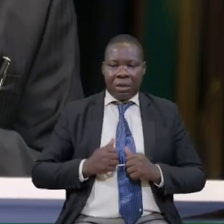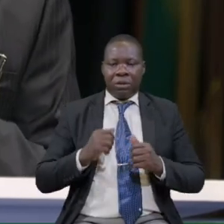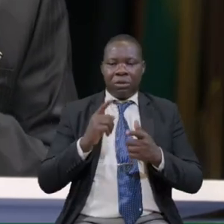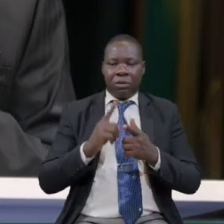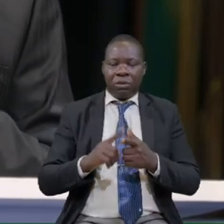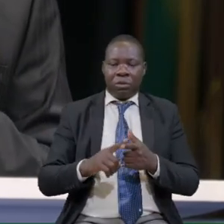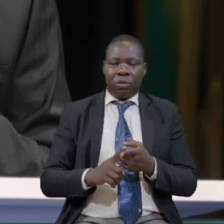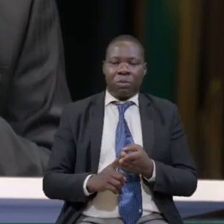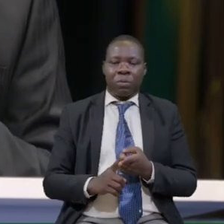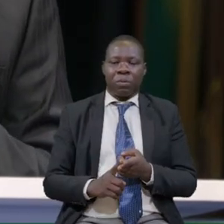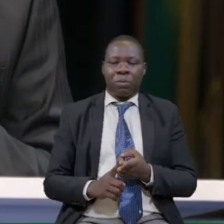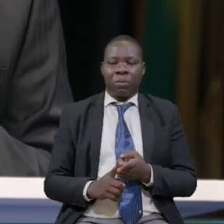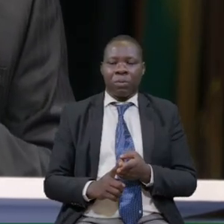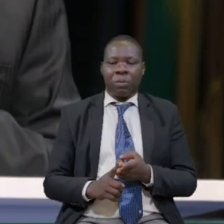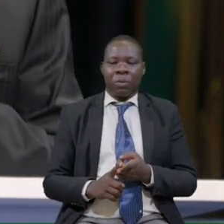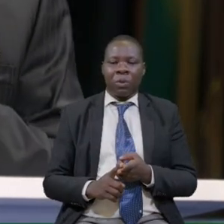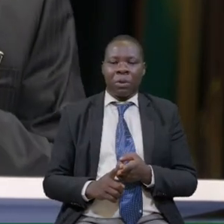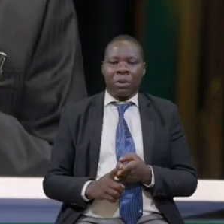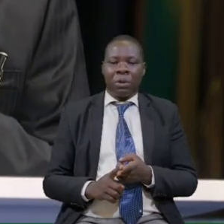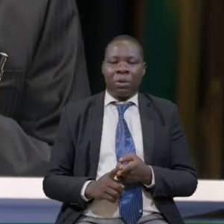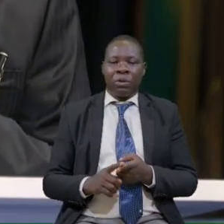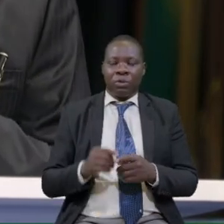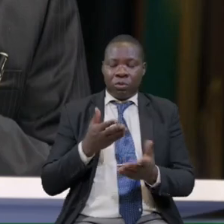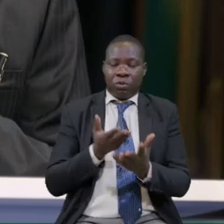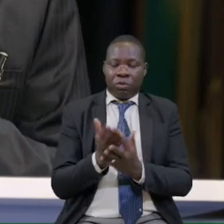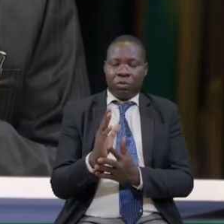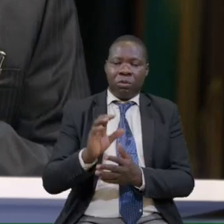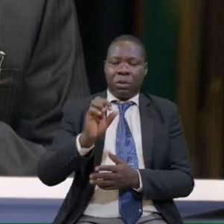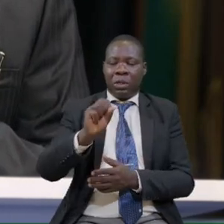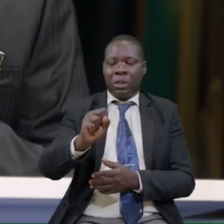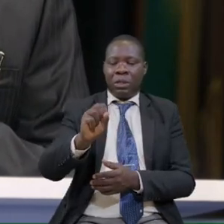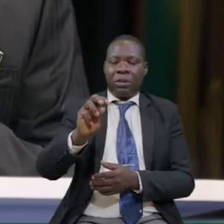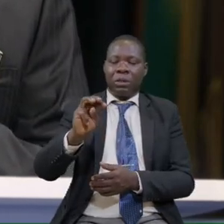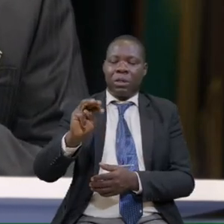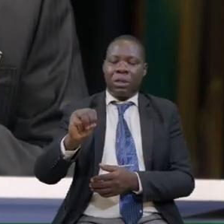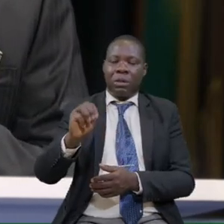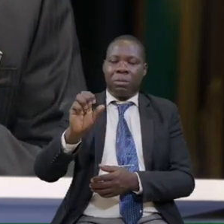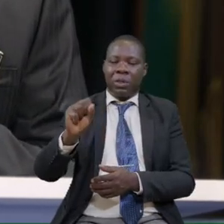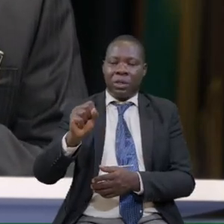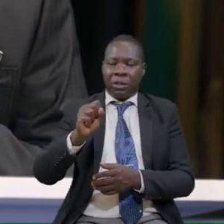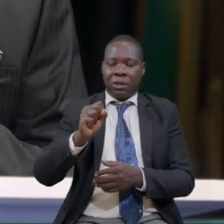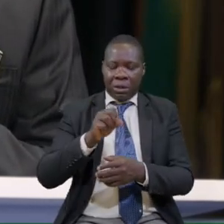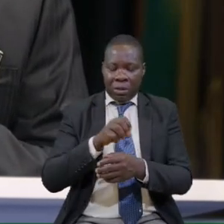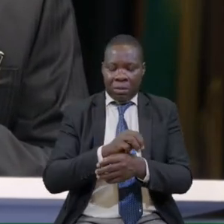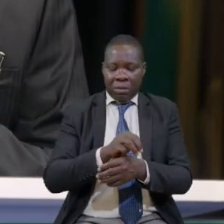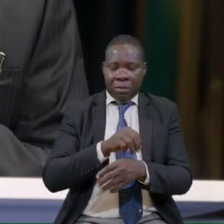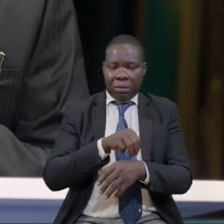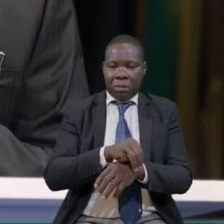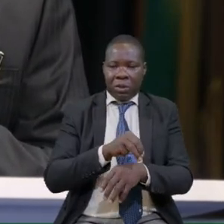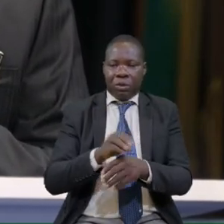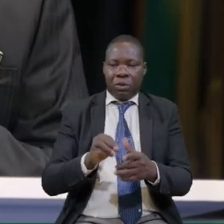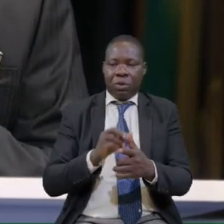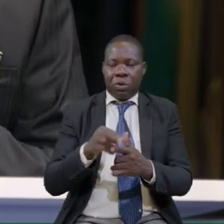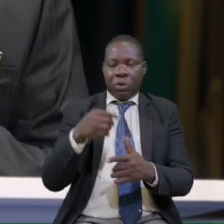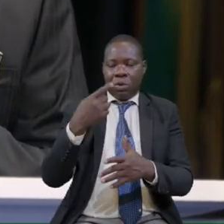adresse par un SMS ou par WhatsApp au numéro